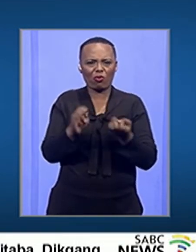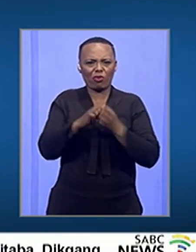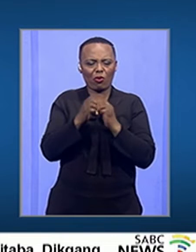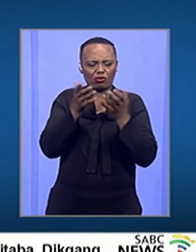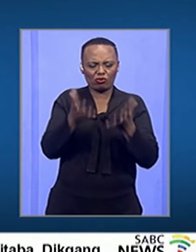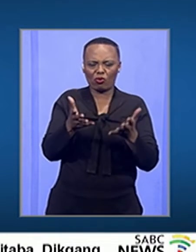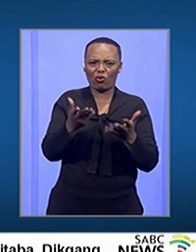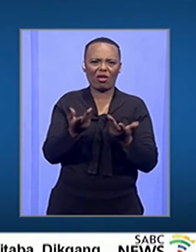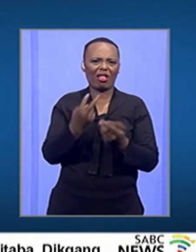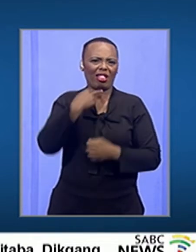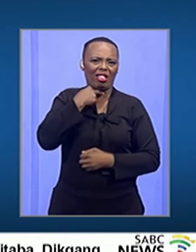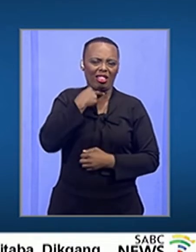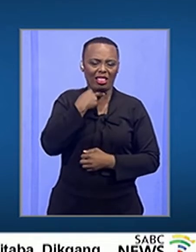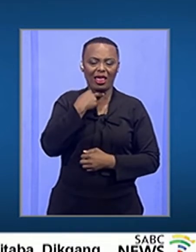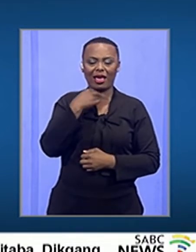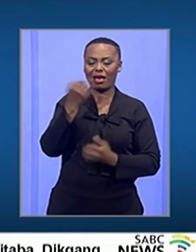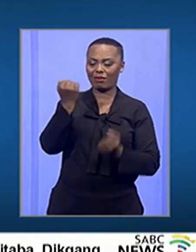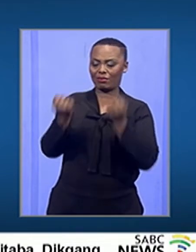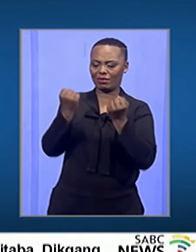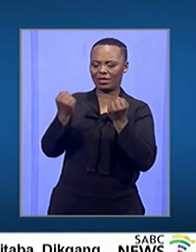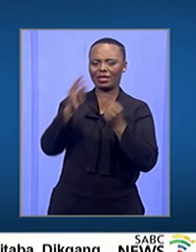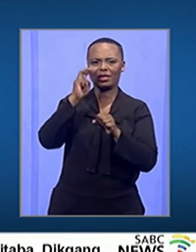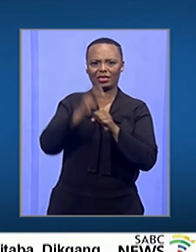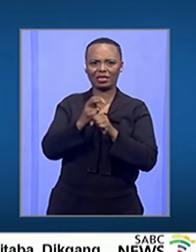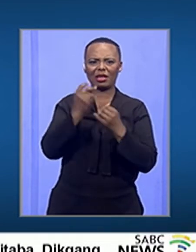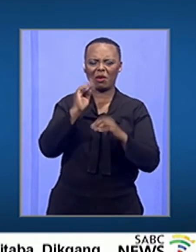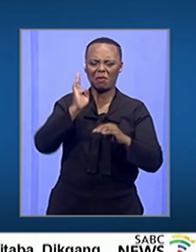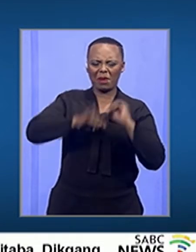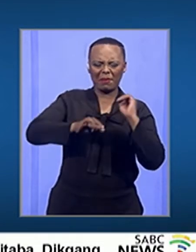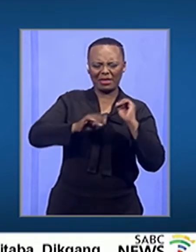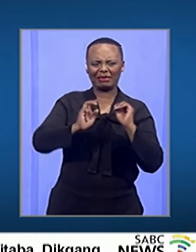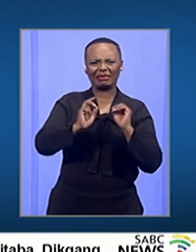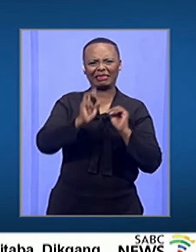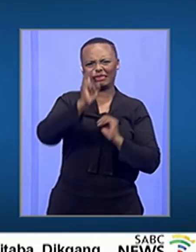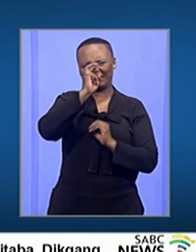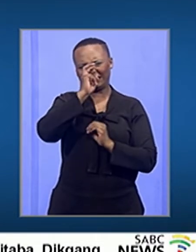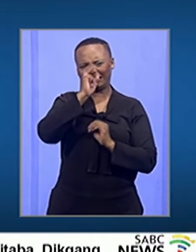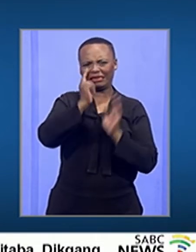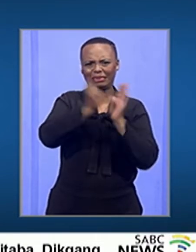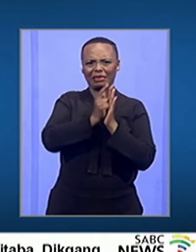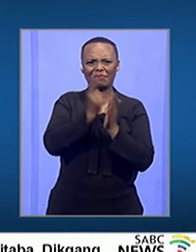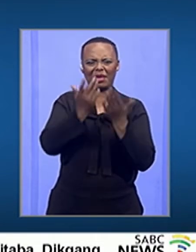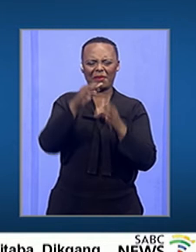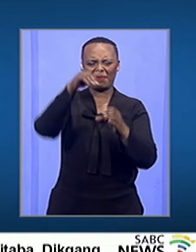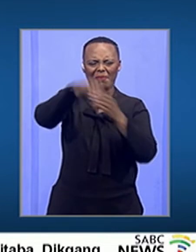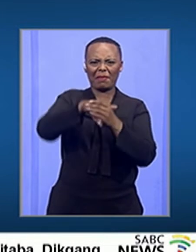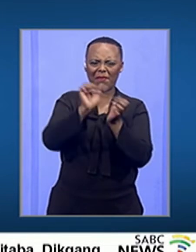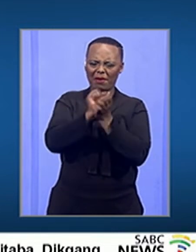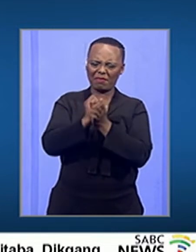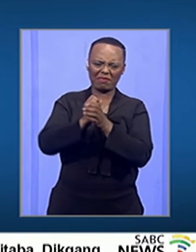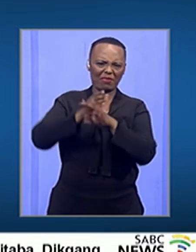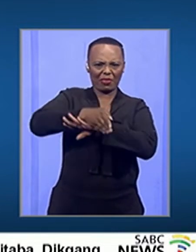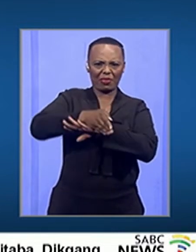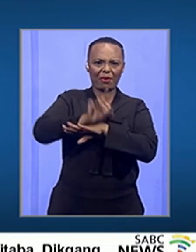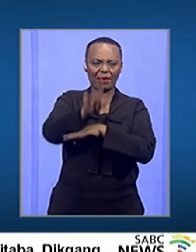bosenyi. Mmušo o swanetše go otla diphepeng tšeo ka go di šuelela mollong wa kgolego bophelo ka